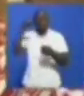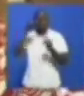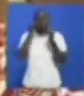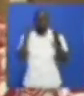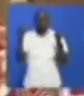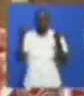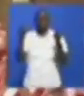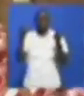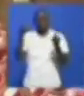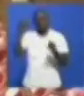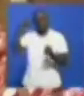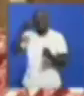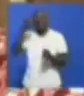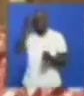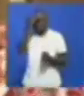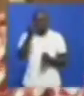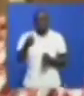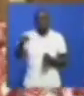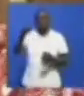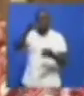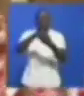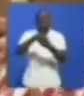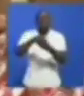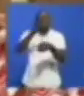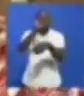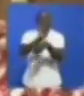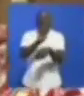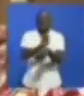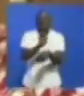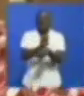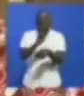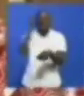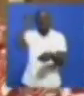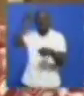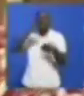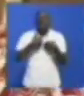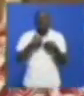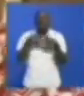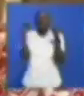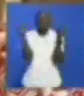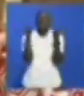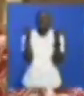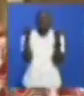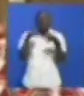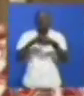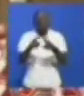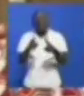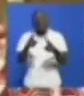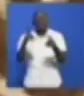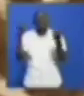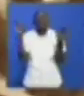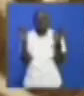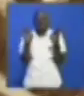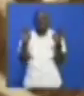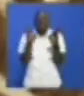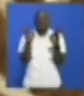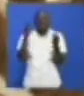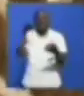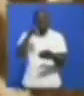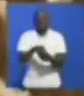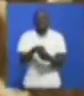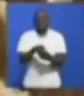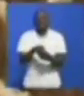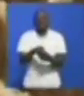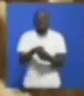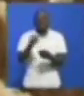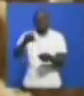pourquoi, vous voyez, dans les églises, par exemple, il n'y a pas de climatiseur. Pourtant, il fait bon, il fait frais dedans. L'autre avantage